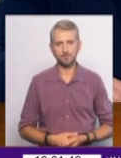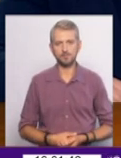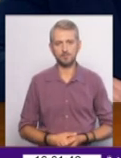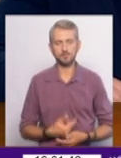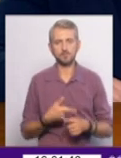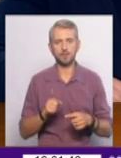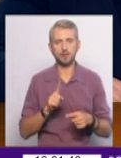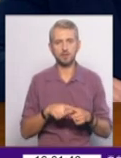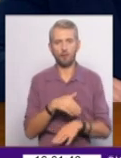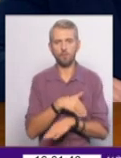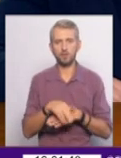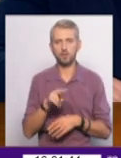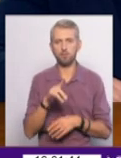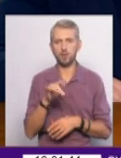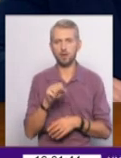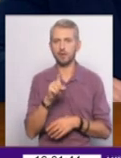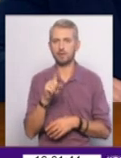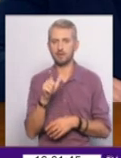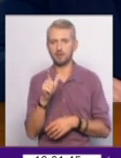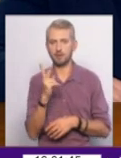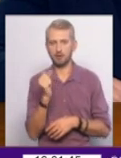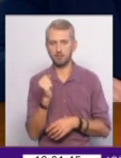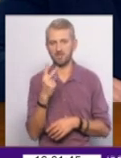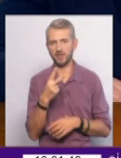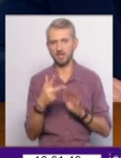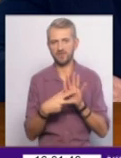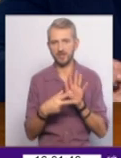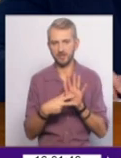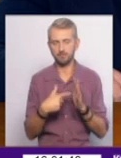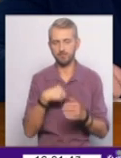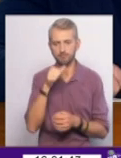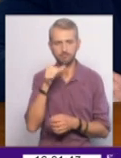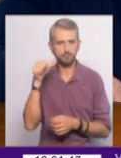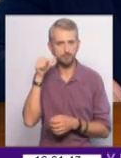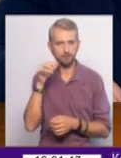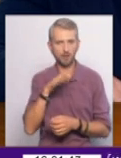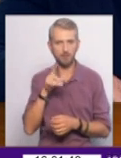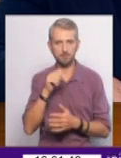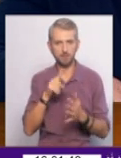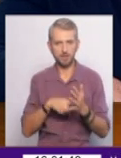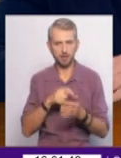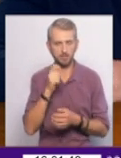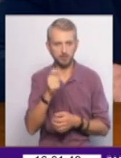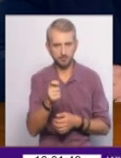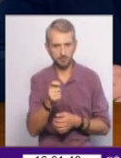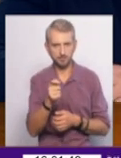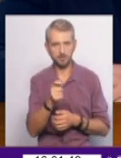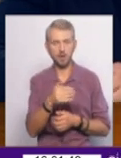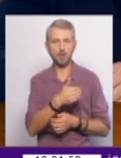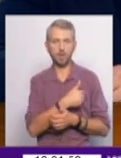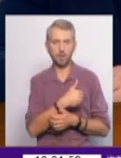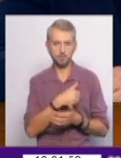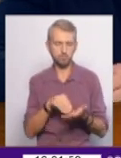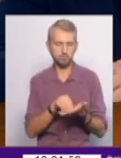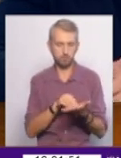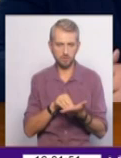Це Пражська, 28. Угу. Я в прошлому році задавав питання і хочу його